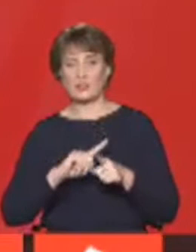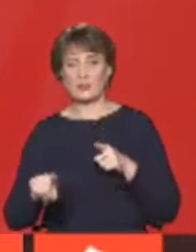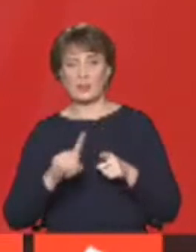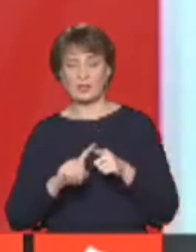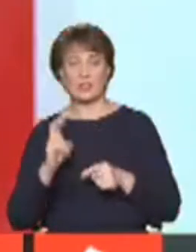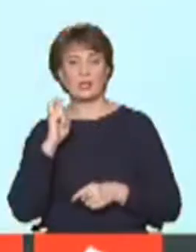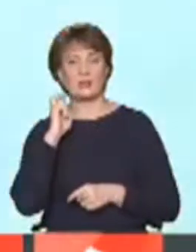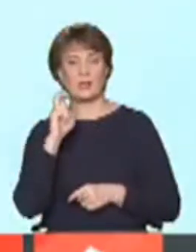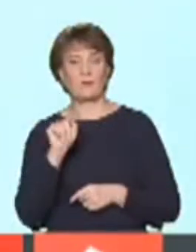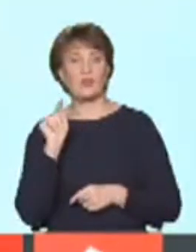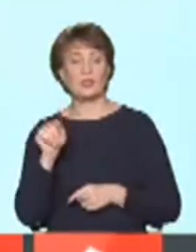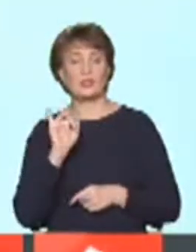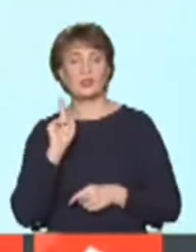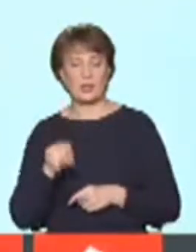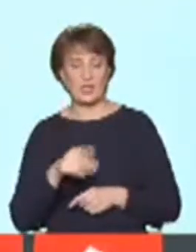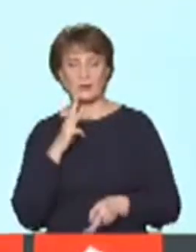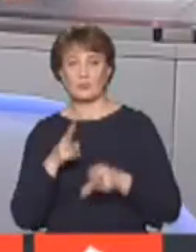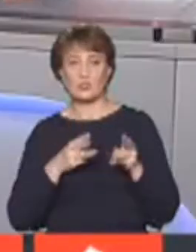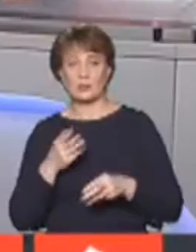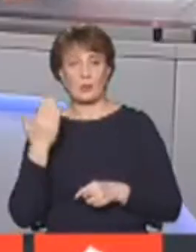Там на неї теж, до речі, скаржилися. Я вже